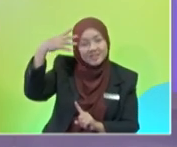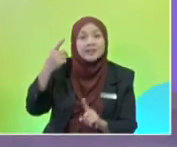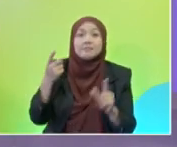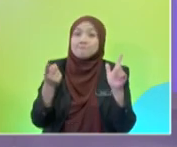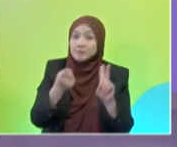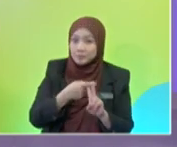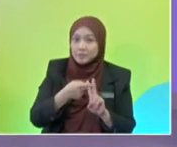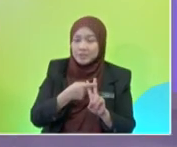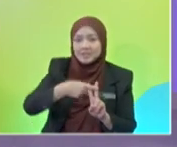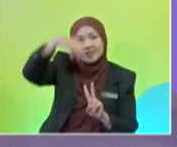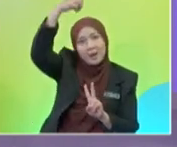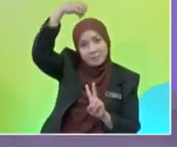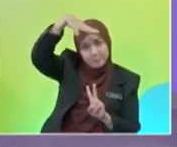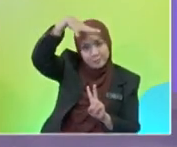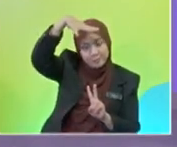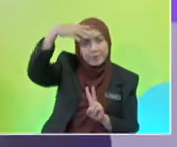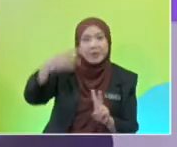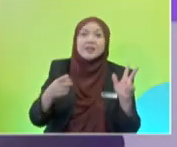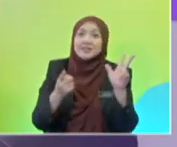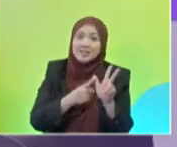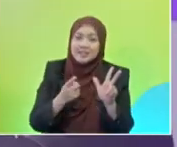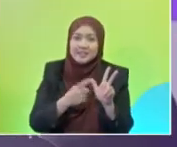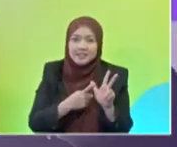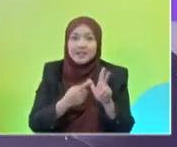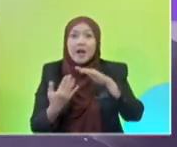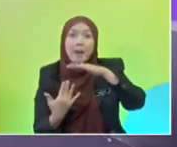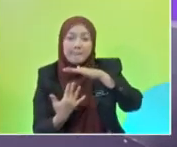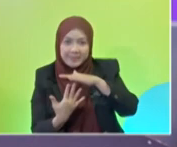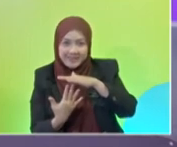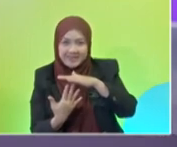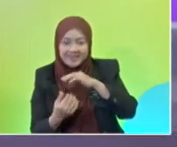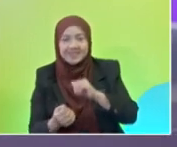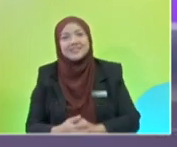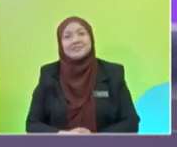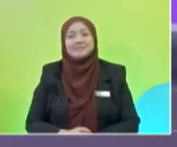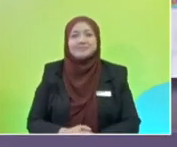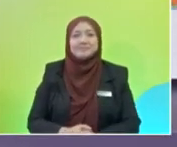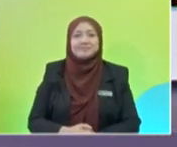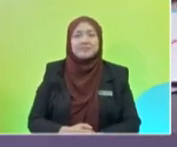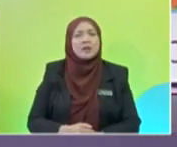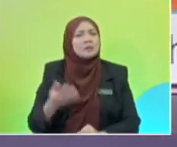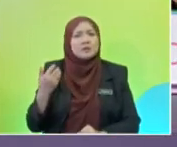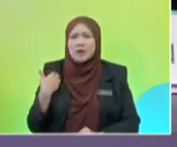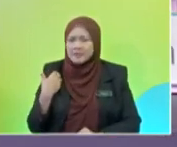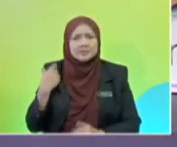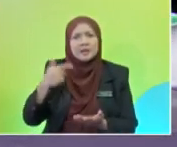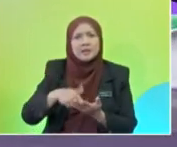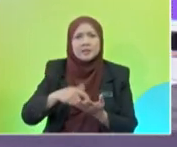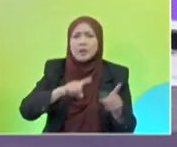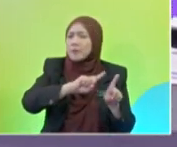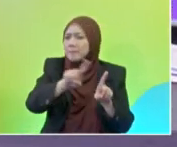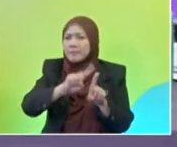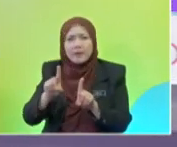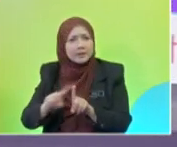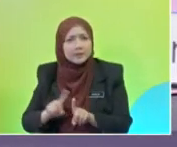dan yang ketiga cahaya yang dikeluarkan oleh api dan berbagai contoh yang Safika telah membuat tadi